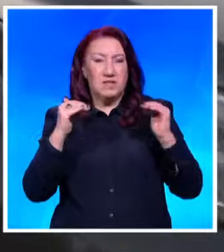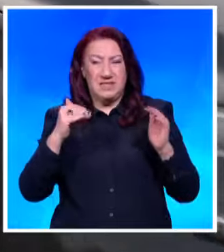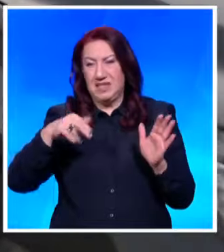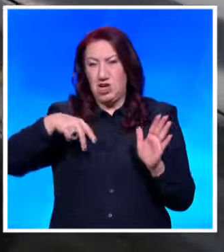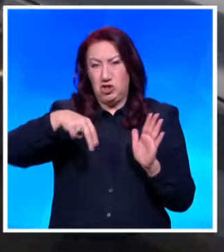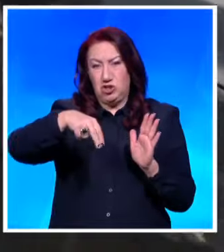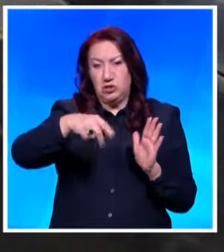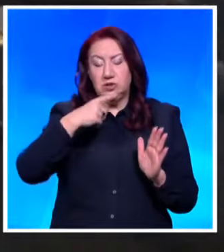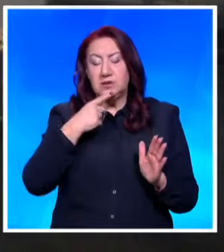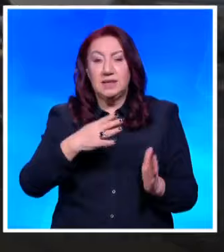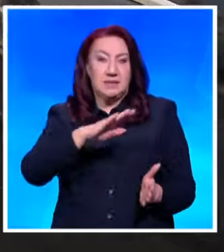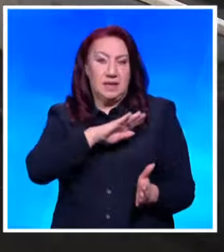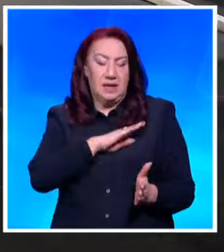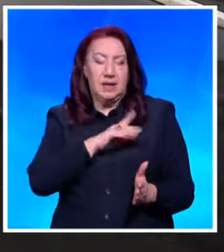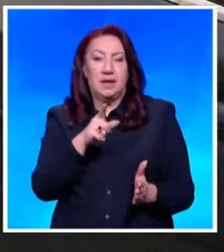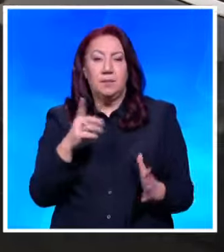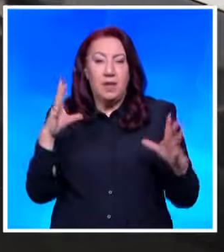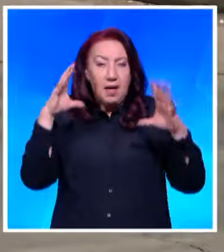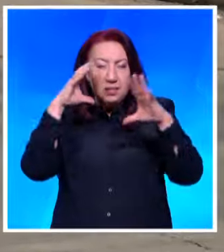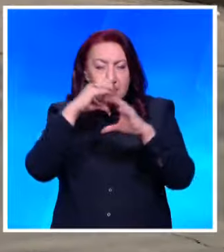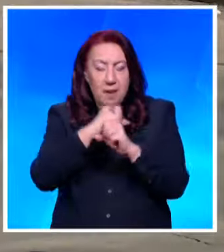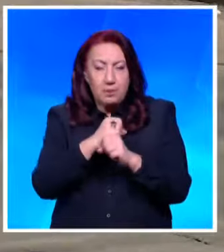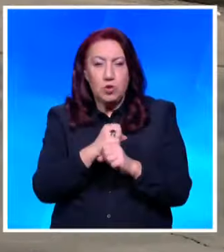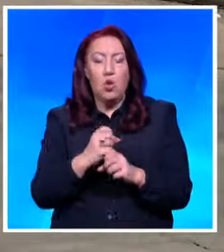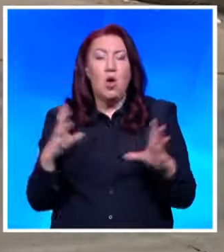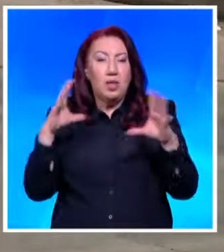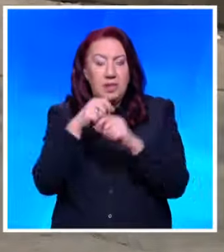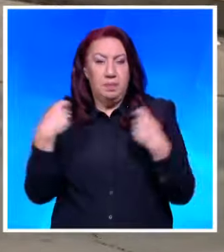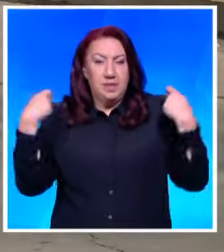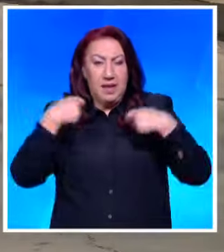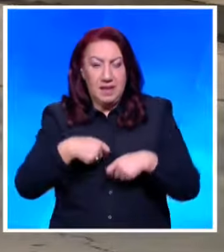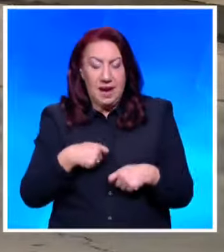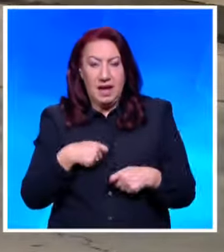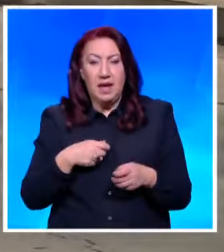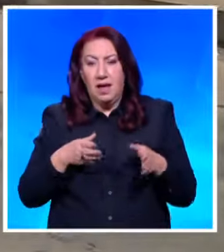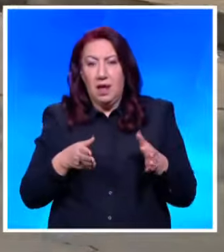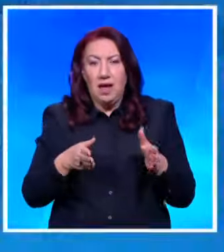движили по тъмно, по средата на пътното платно и с тъмни дрехи, казват още от пътната полиция.